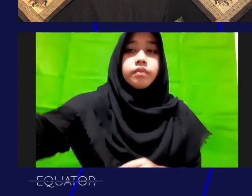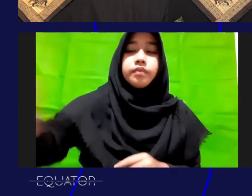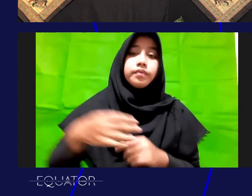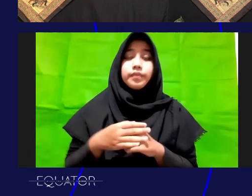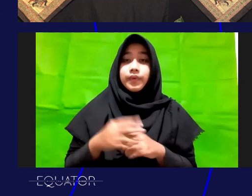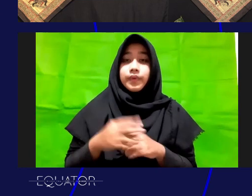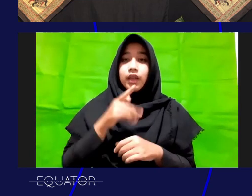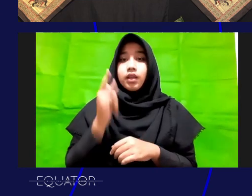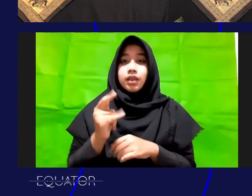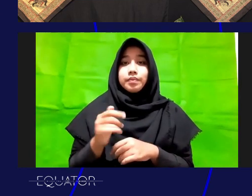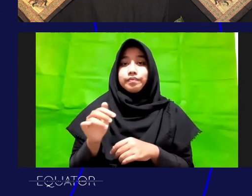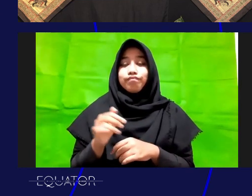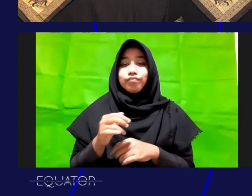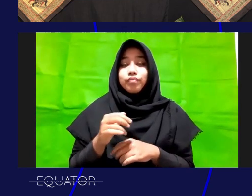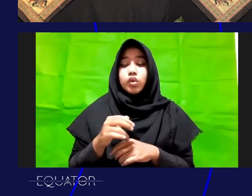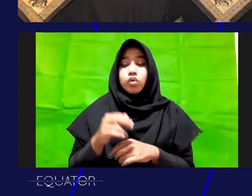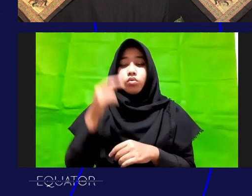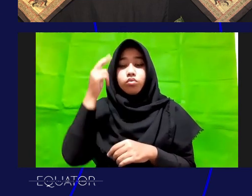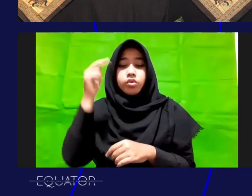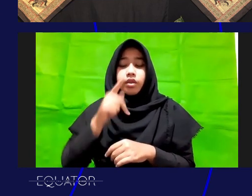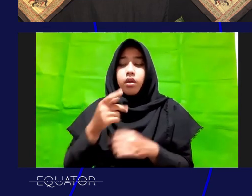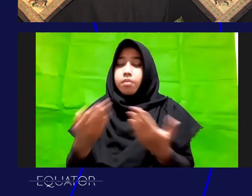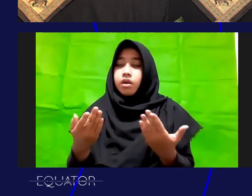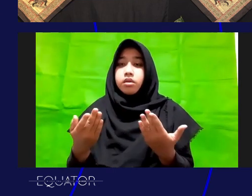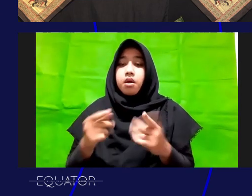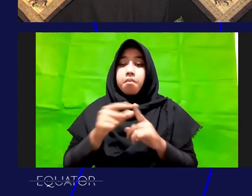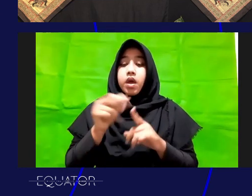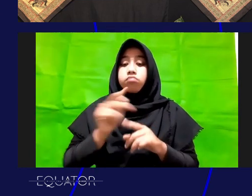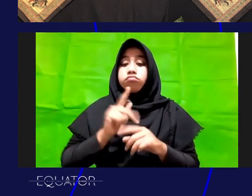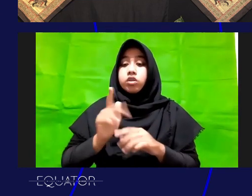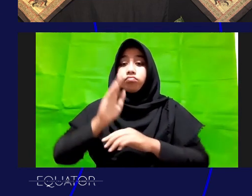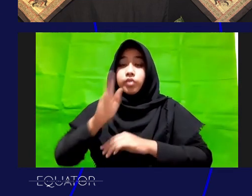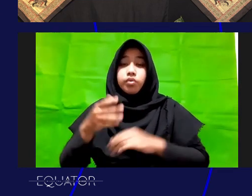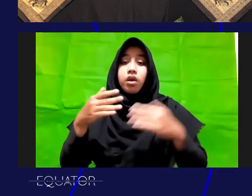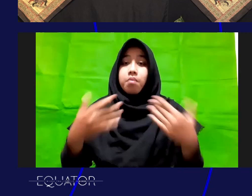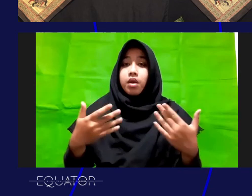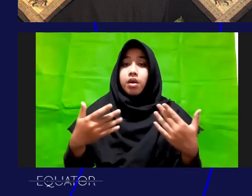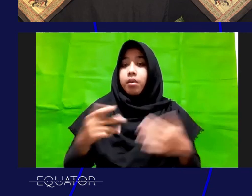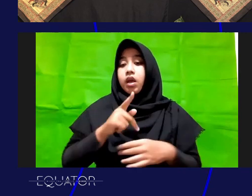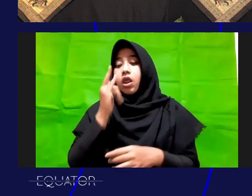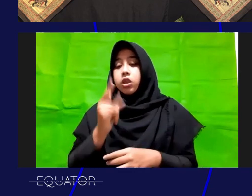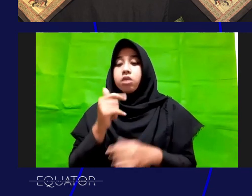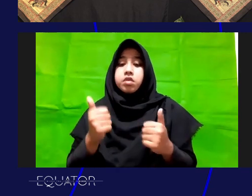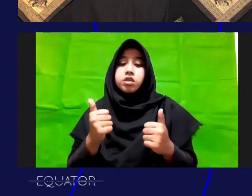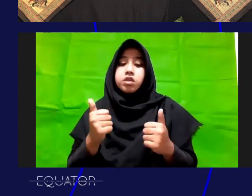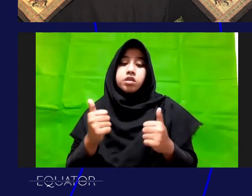adalah PR selanjutnya, bagaimana kita tetap bisa mobile dan